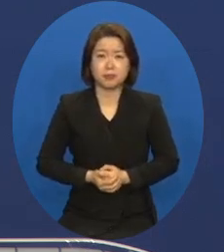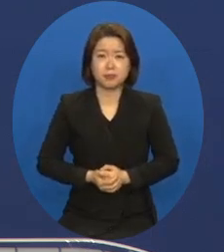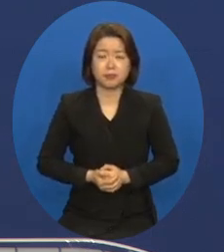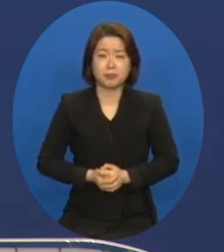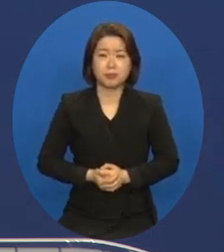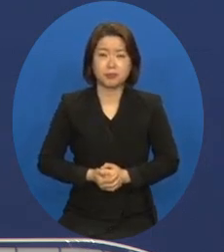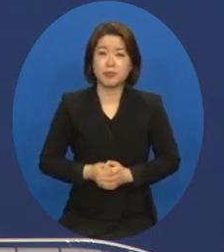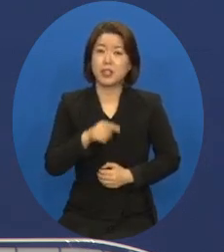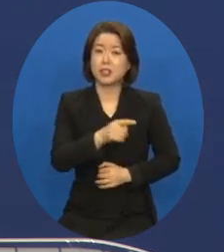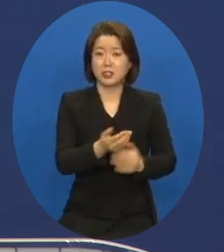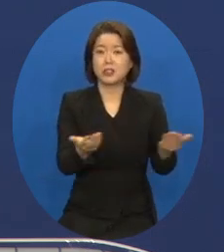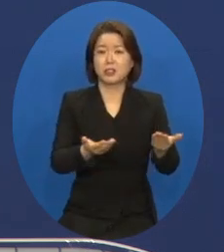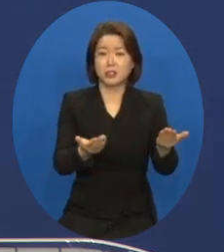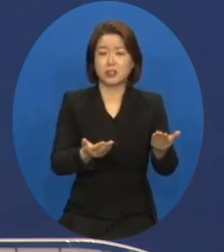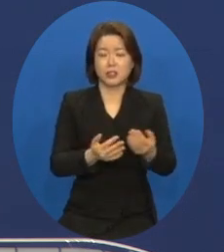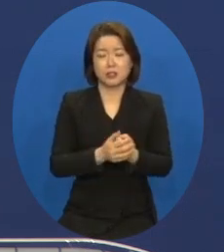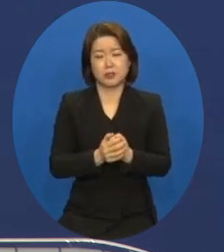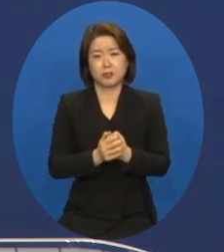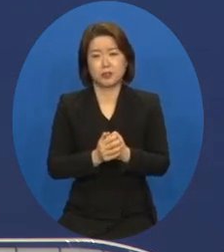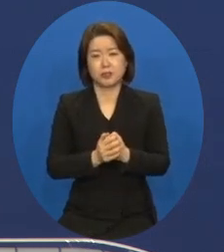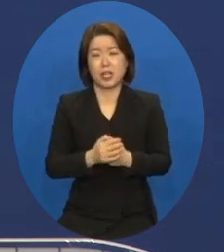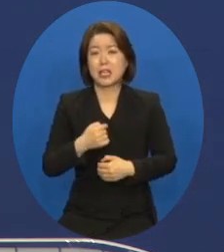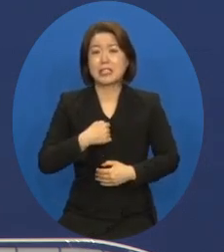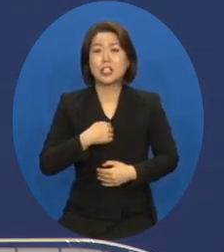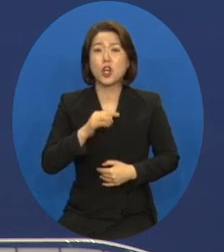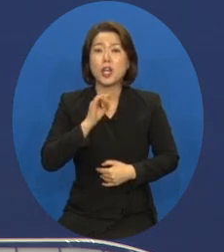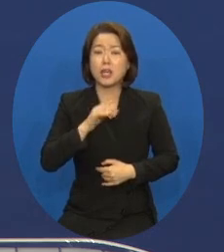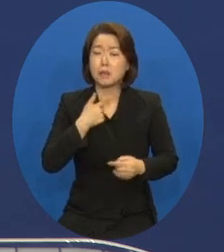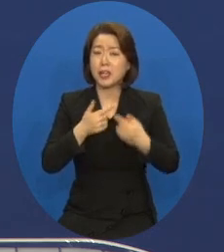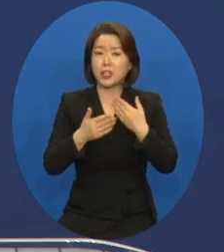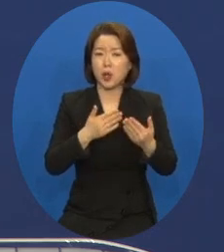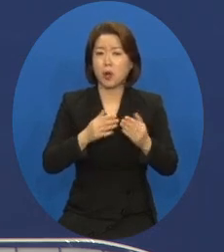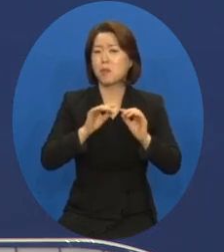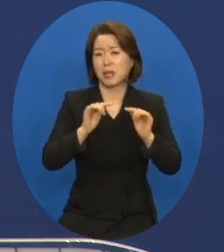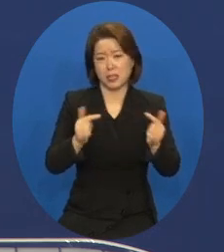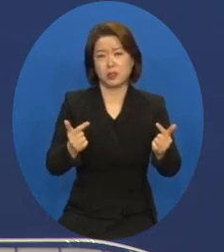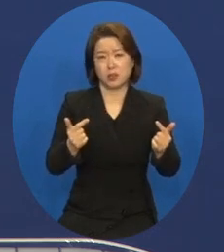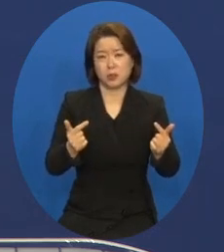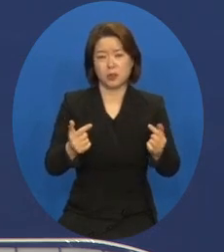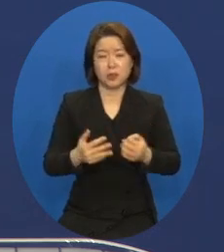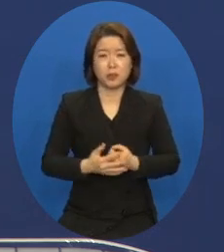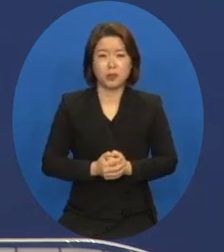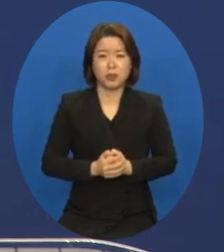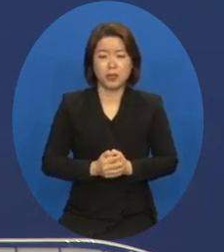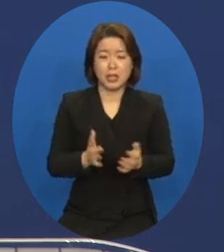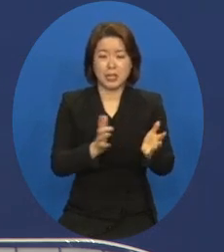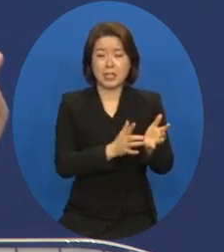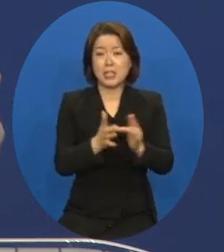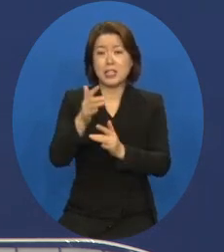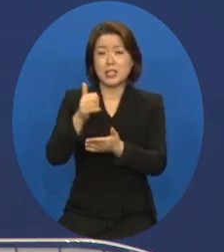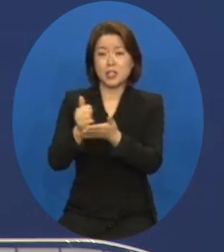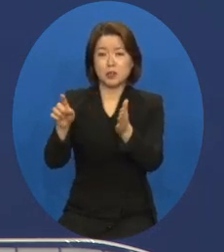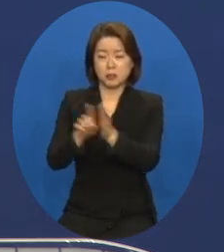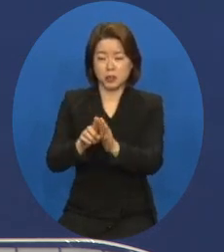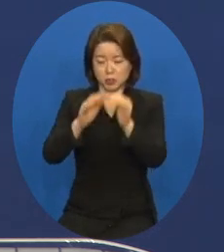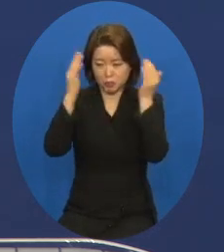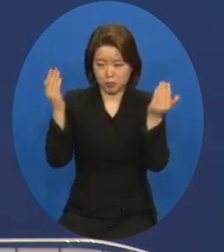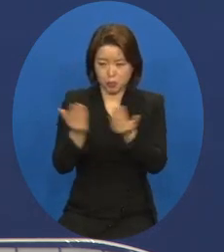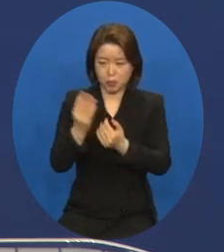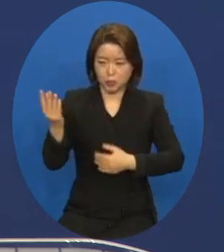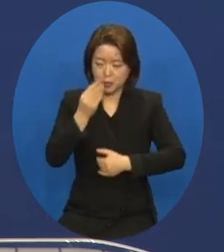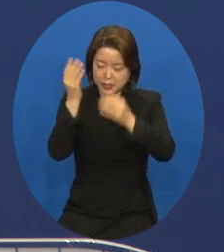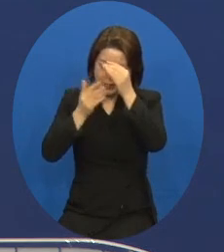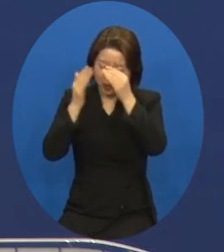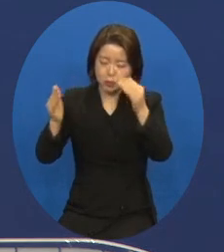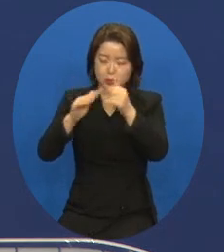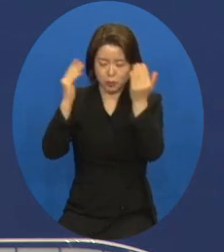여러분이 일은 저에게만 경험되는 게 아닙니다 예수 믿는 모든 성도들이 다 경험하는